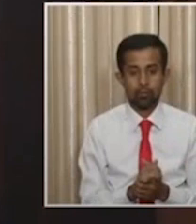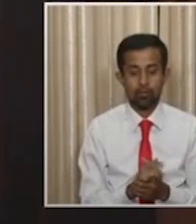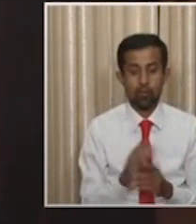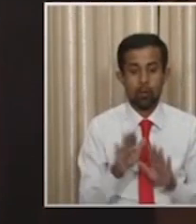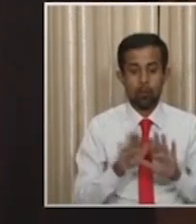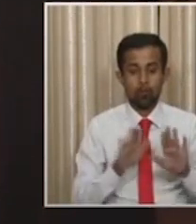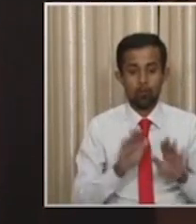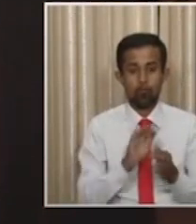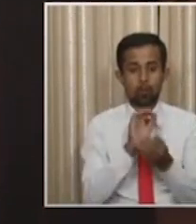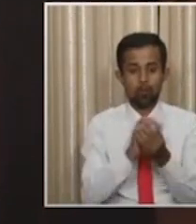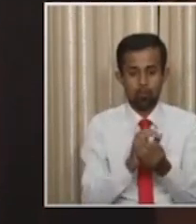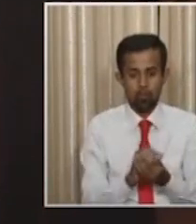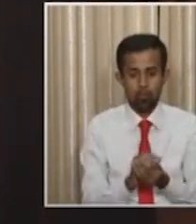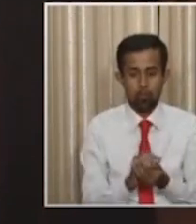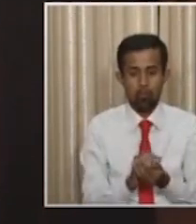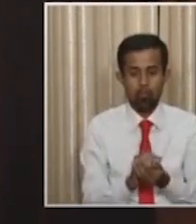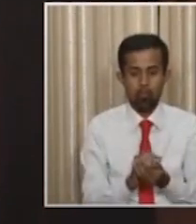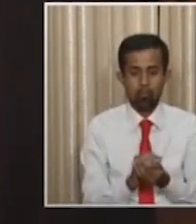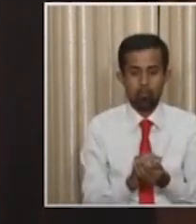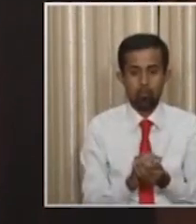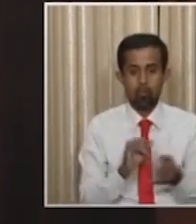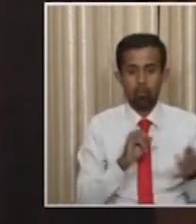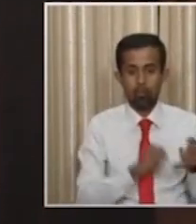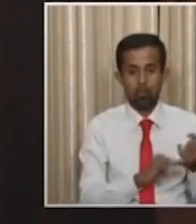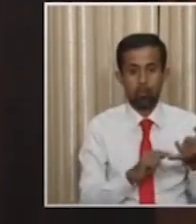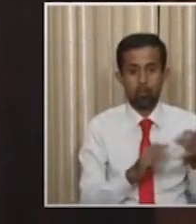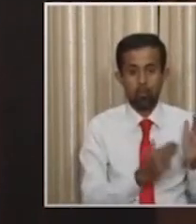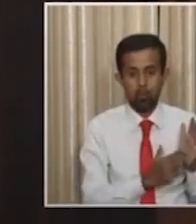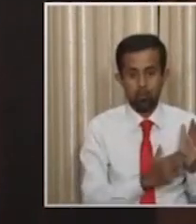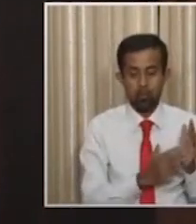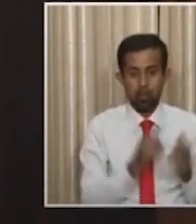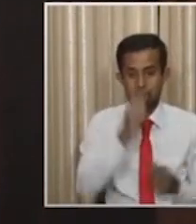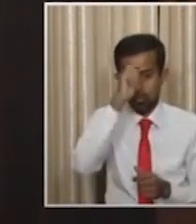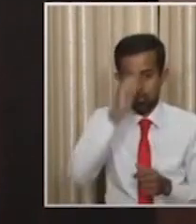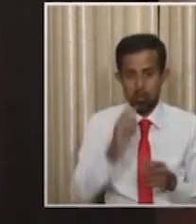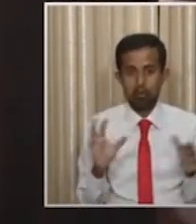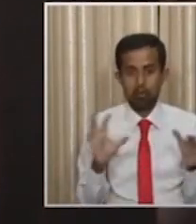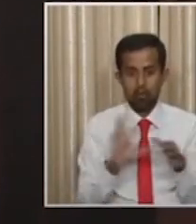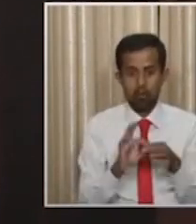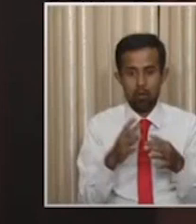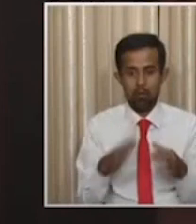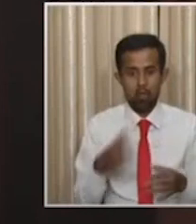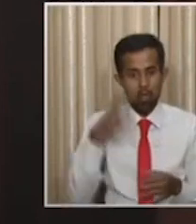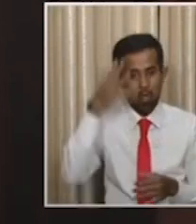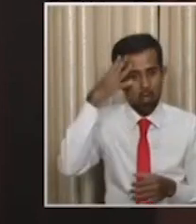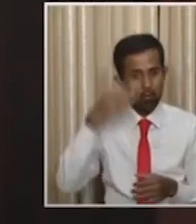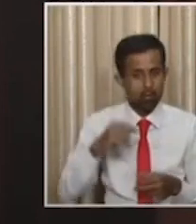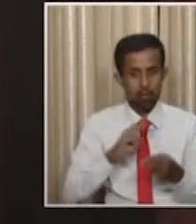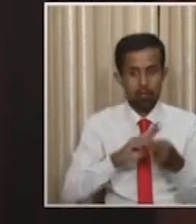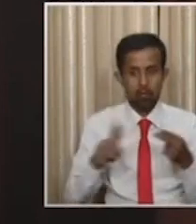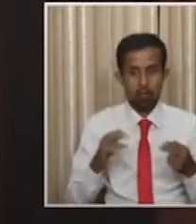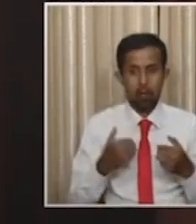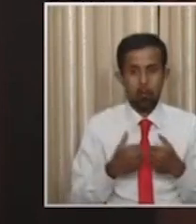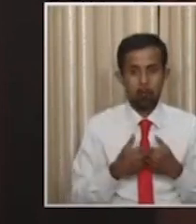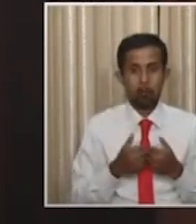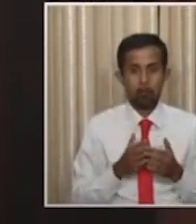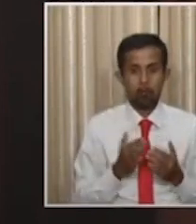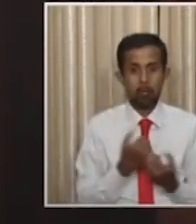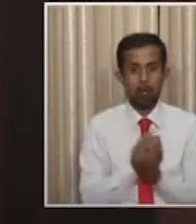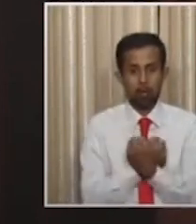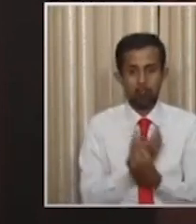சுமந்திரம் போன்றவர்கள் முயன்றதை நீங்கள் நடந்துவிட வேண்டாம். நான் கைது செய்யப்பட்டு சிஏடியிலே தடுத்து வைக்கப்பட்ட